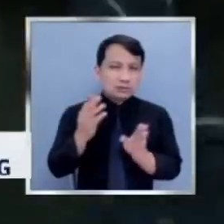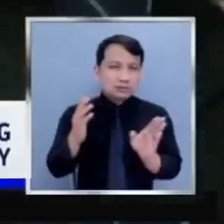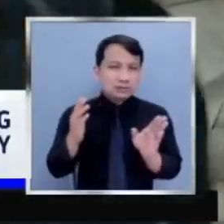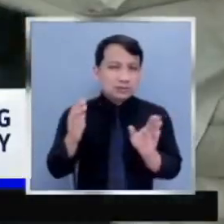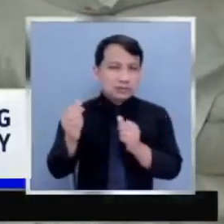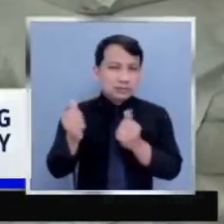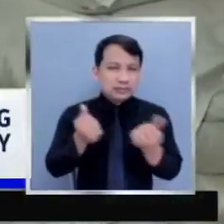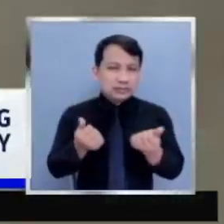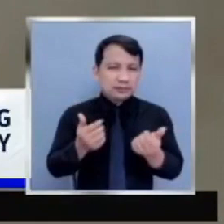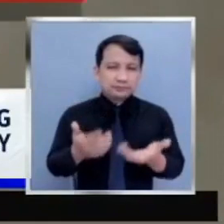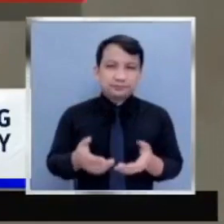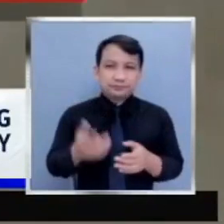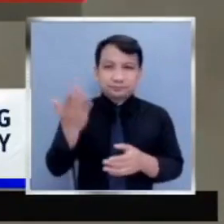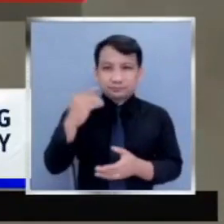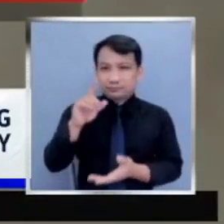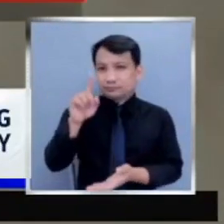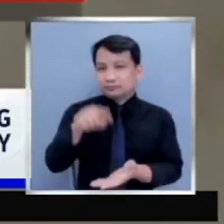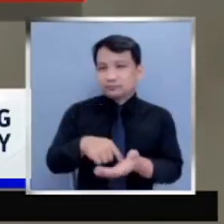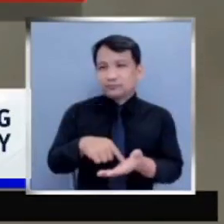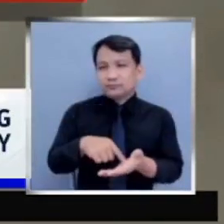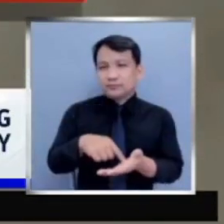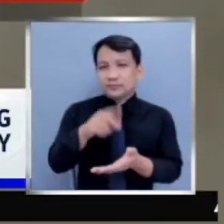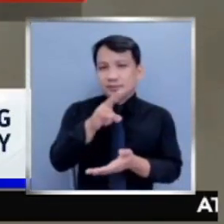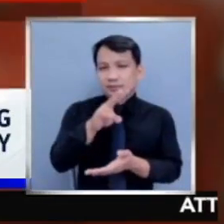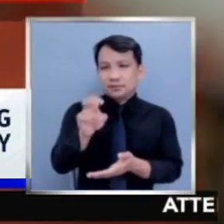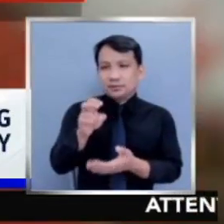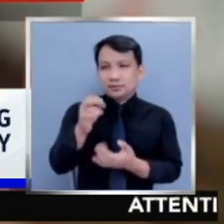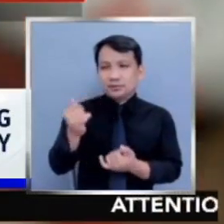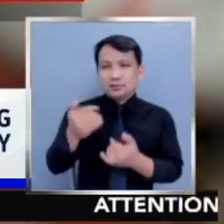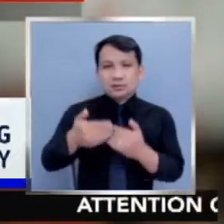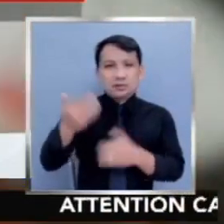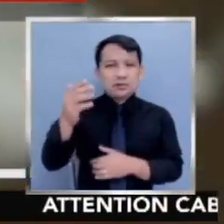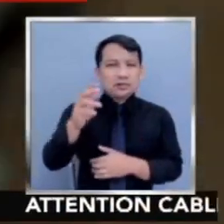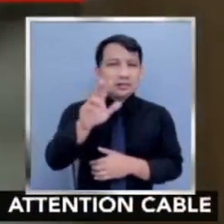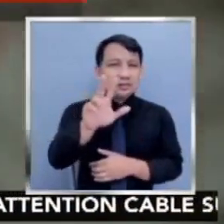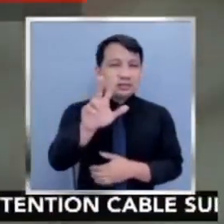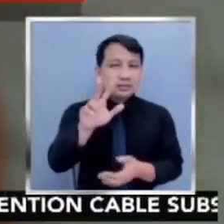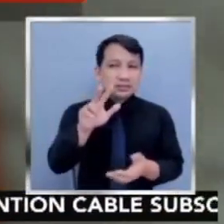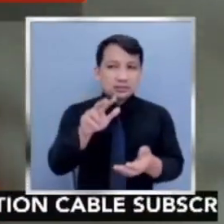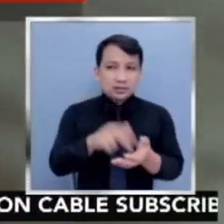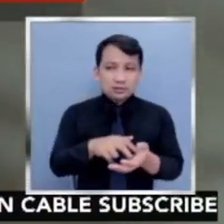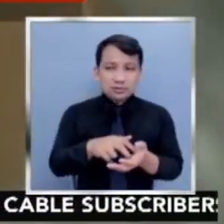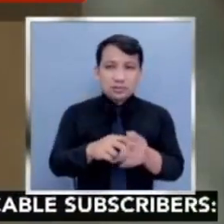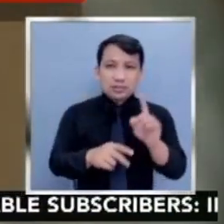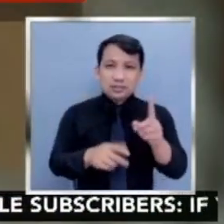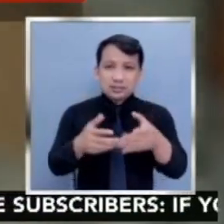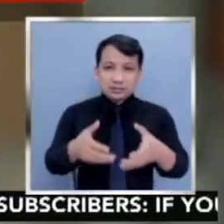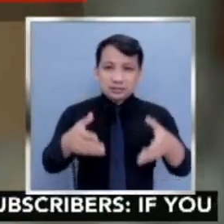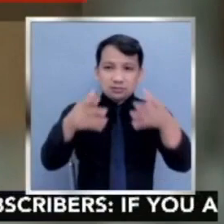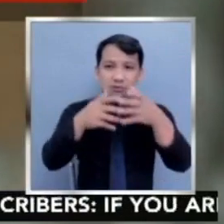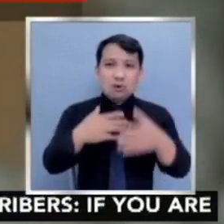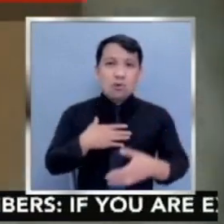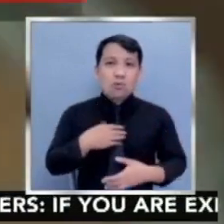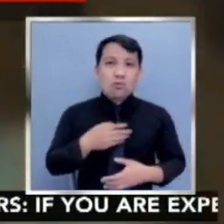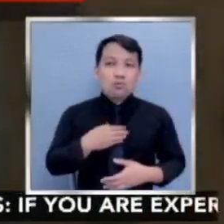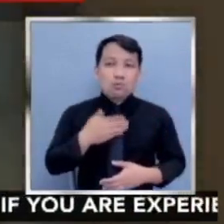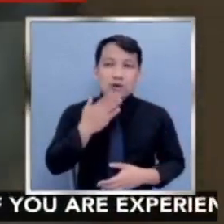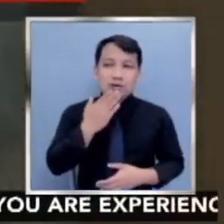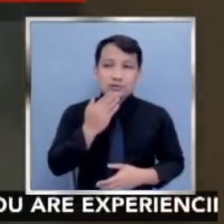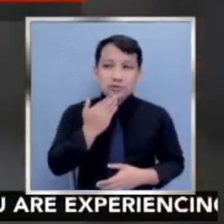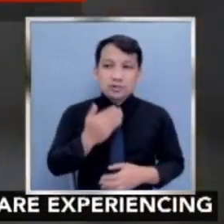hanggang 1,700 piso, lampas 3,000 piso na ang isang sako ng puting asukal. Ang pulang